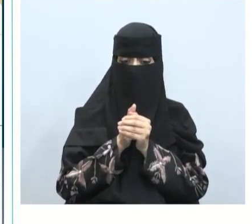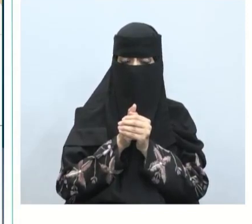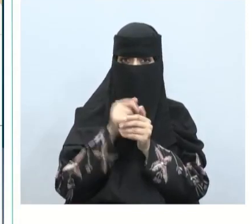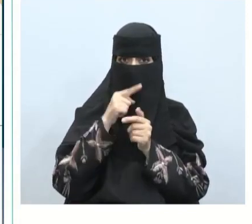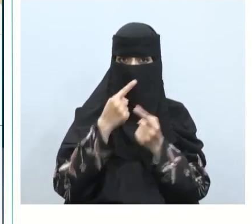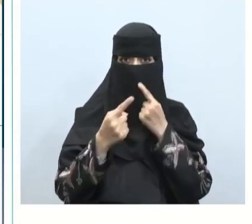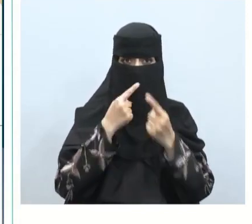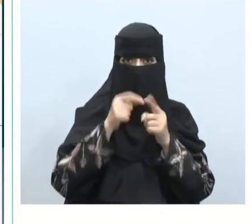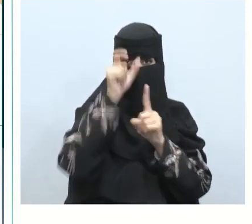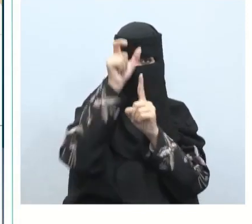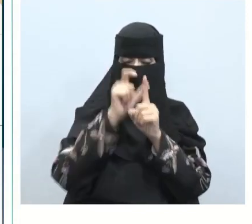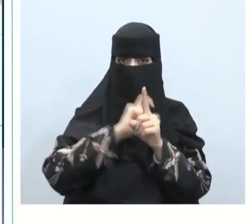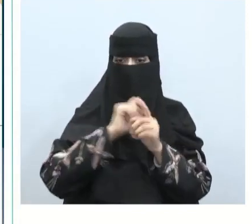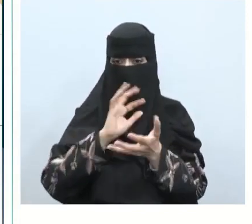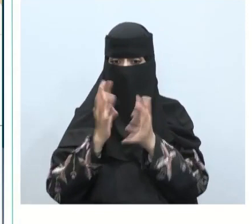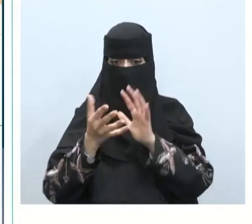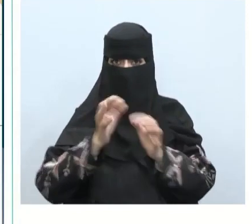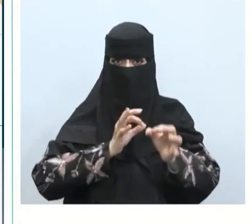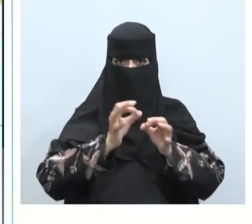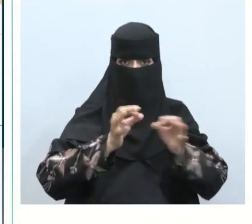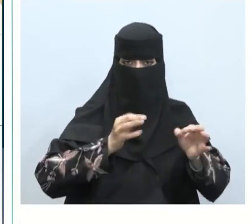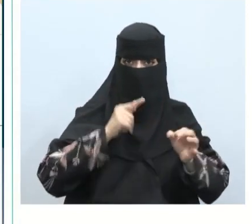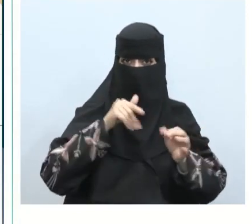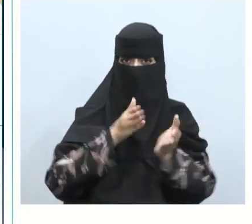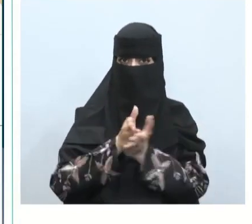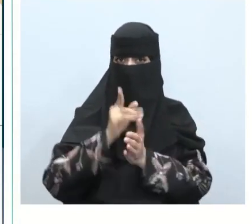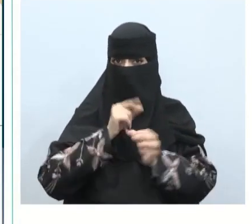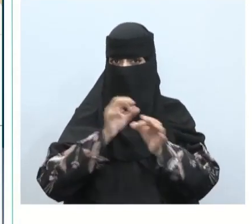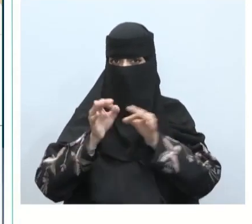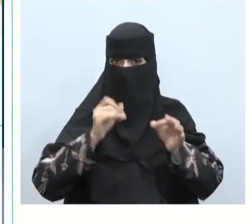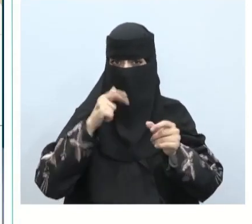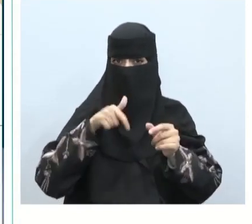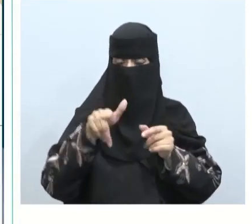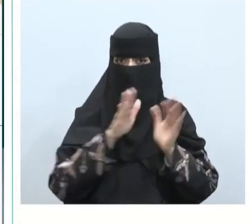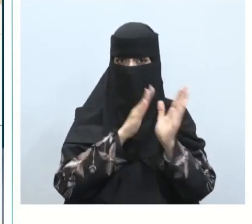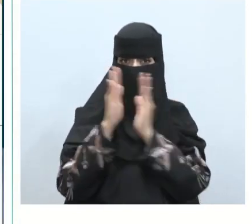يتناقش الطالبان حول تنسيق هذا او طريقه تنسيق هذا